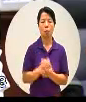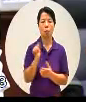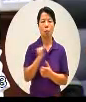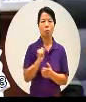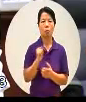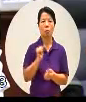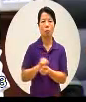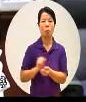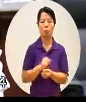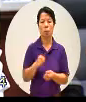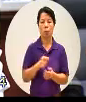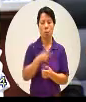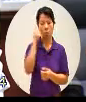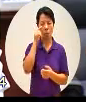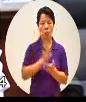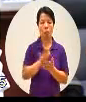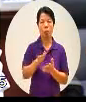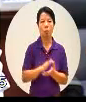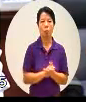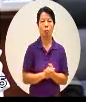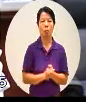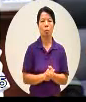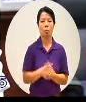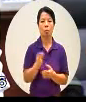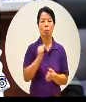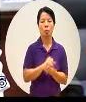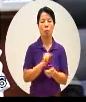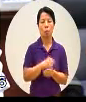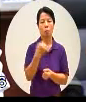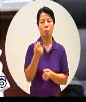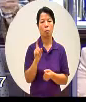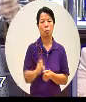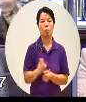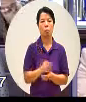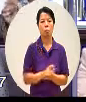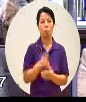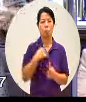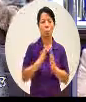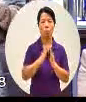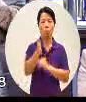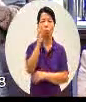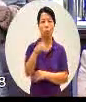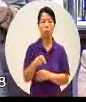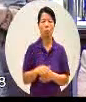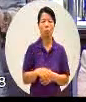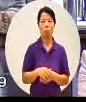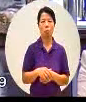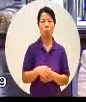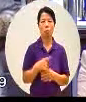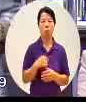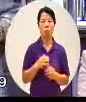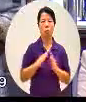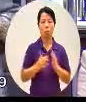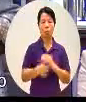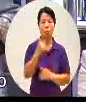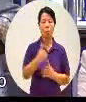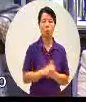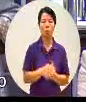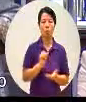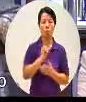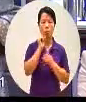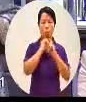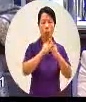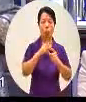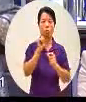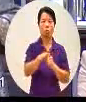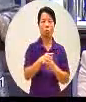无安尼，后摆我想这个小组， 因讲伊无法度办呢。 好啦，啊，这都市政府已经，我市长直接给你的答复，这